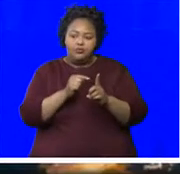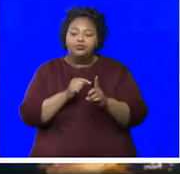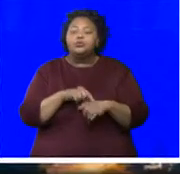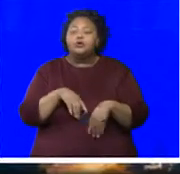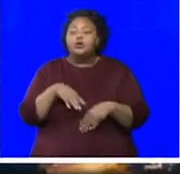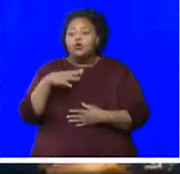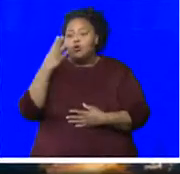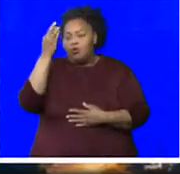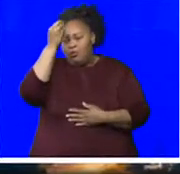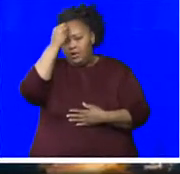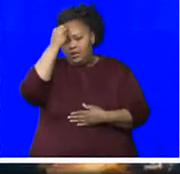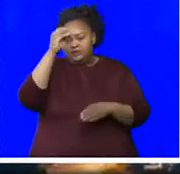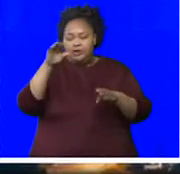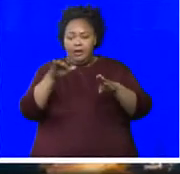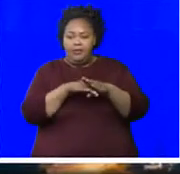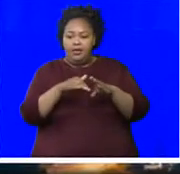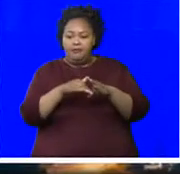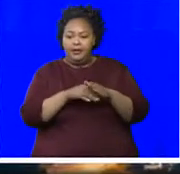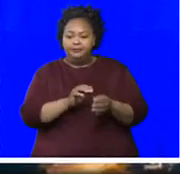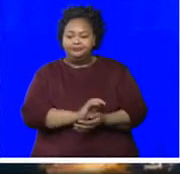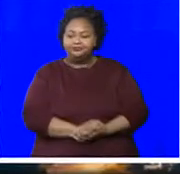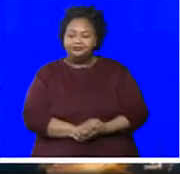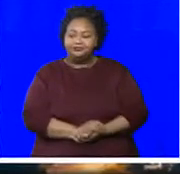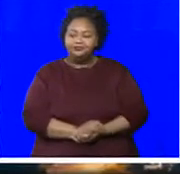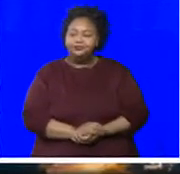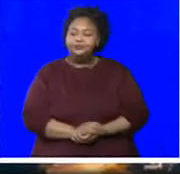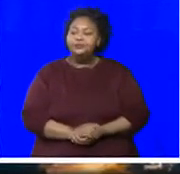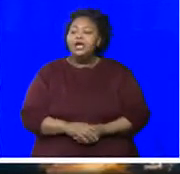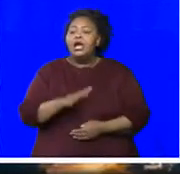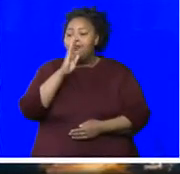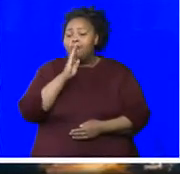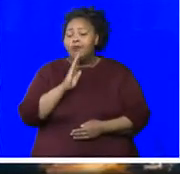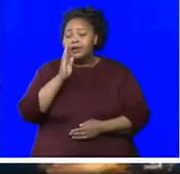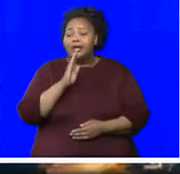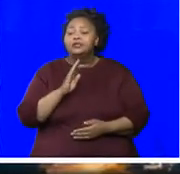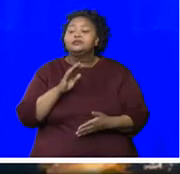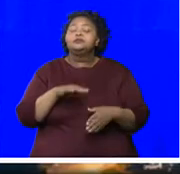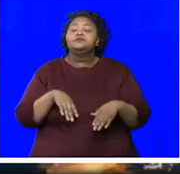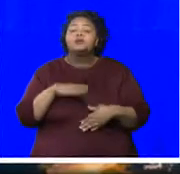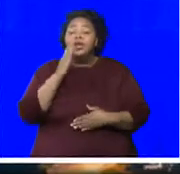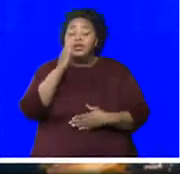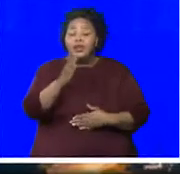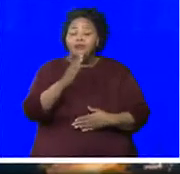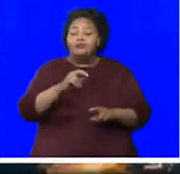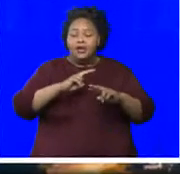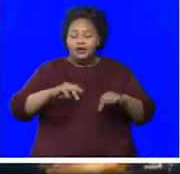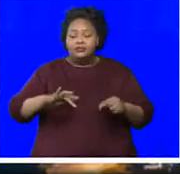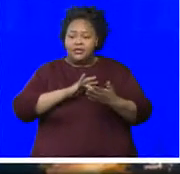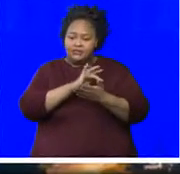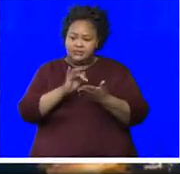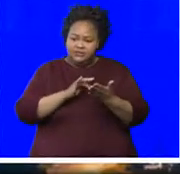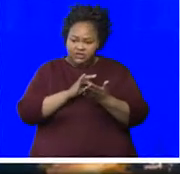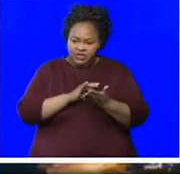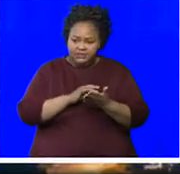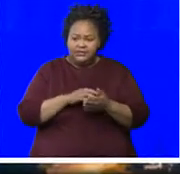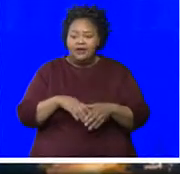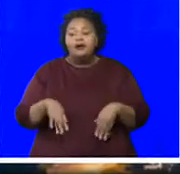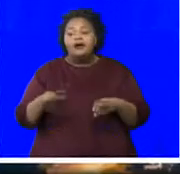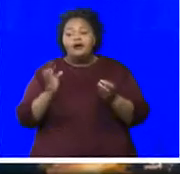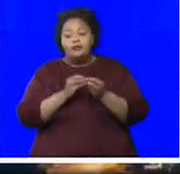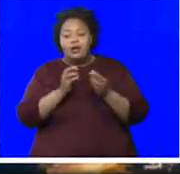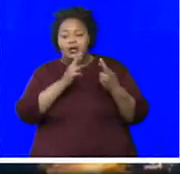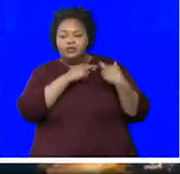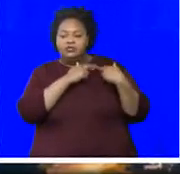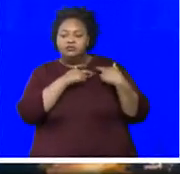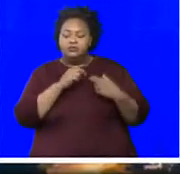Umsebenzi wakhiwa kwelibhange letinhlayelo tesintu lelisha eMalkins Research Center sewusukume ngalokusemthethweni kulandzela ukuthi inhlangano